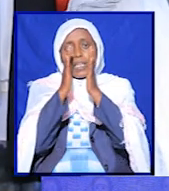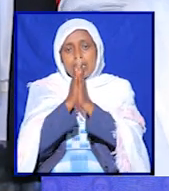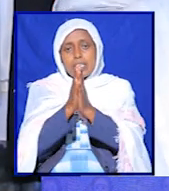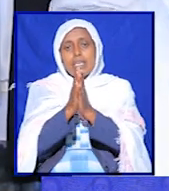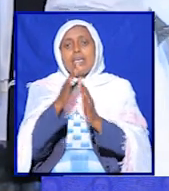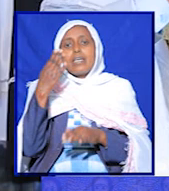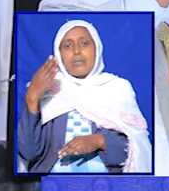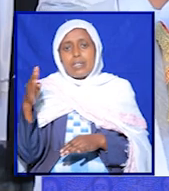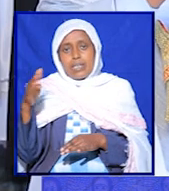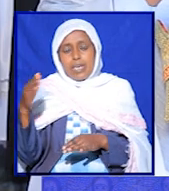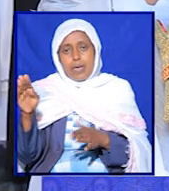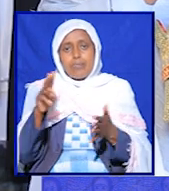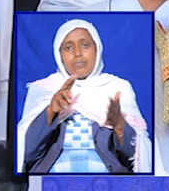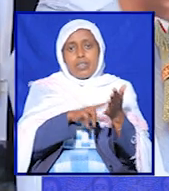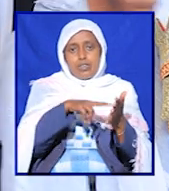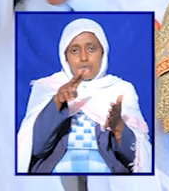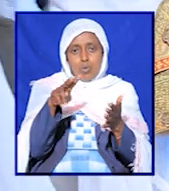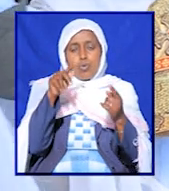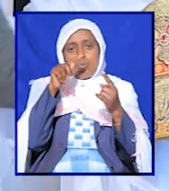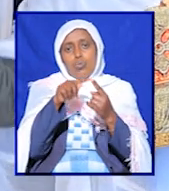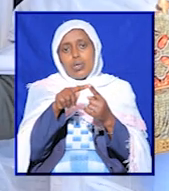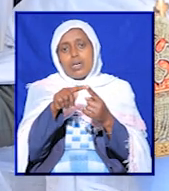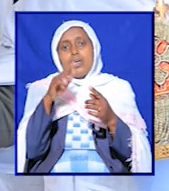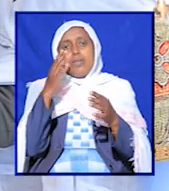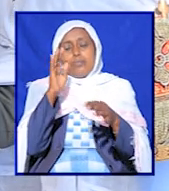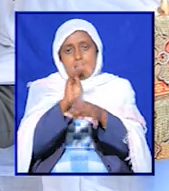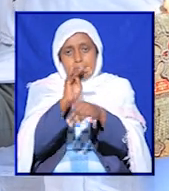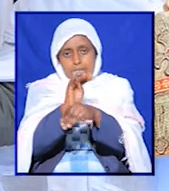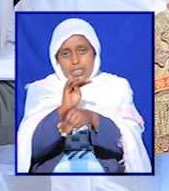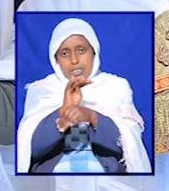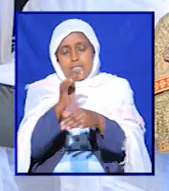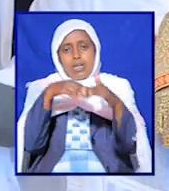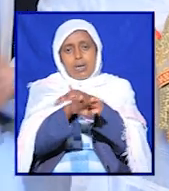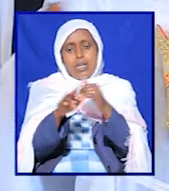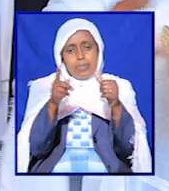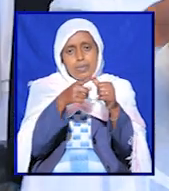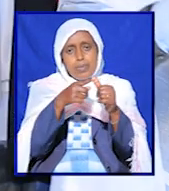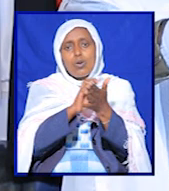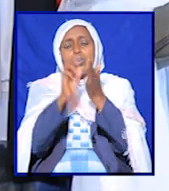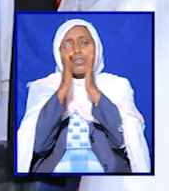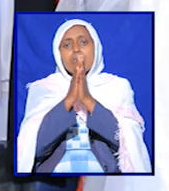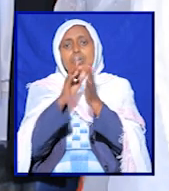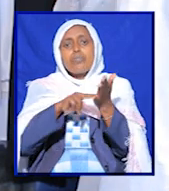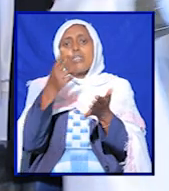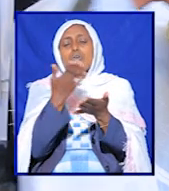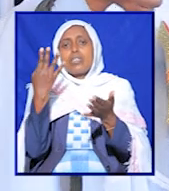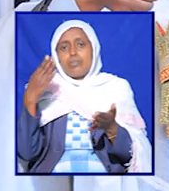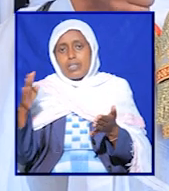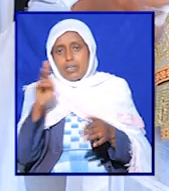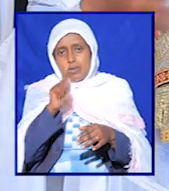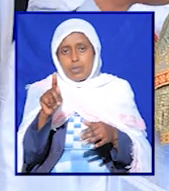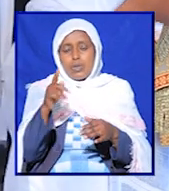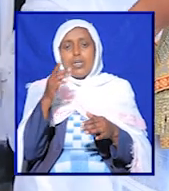ቅዳሴ ከቤተልሔም ተነስቶ ወደ ቤተ መቅደስ ይገባል። የመጀመሪያው ቅዳሴ መነሻው ከቤተልሔም ነው